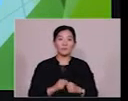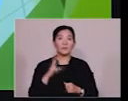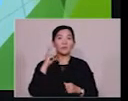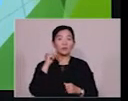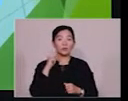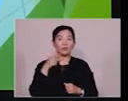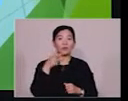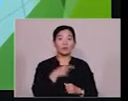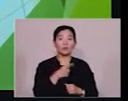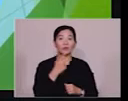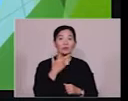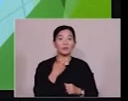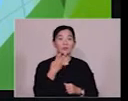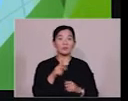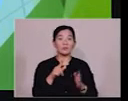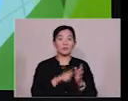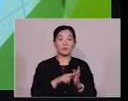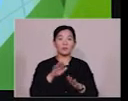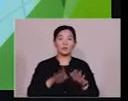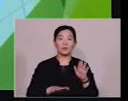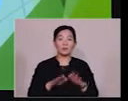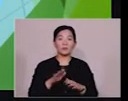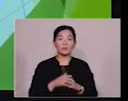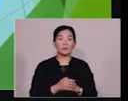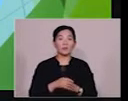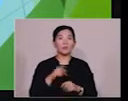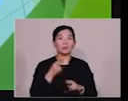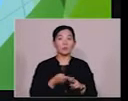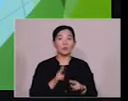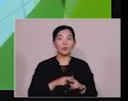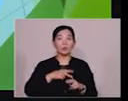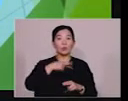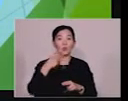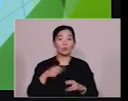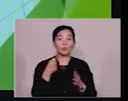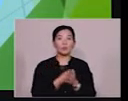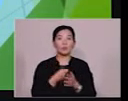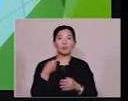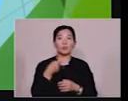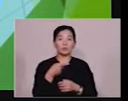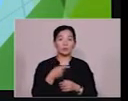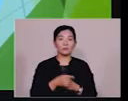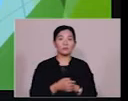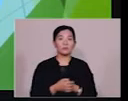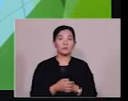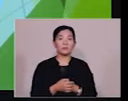Число 1327 килограмма. Давайте мы его округлим до 1000.